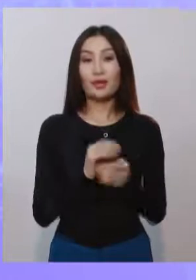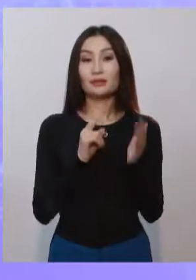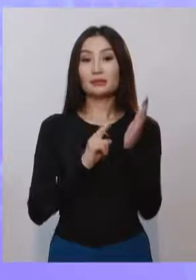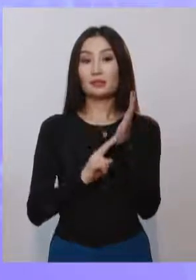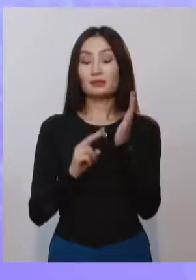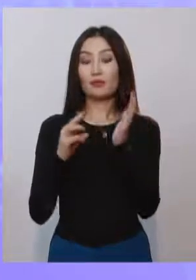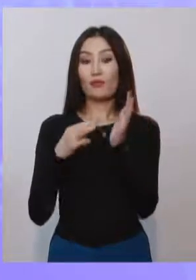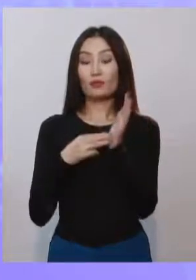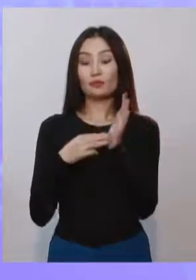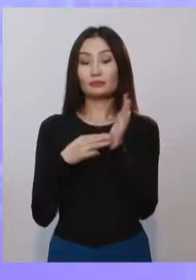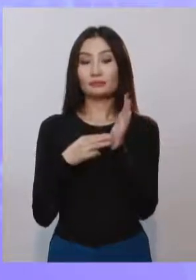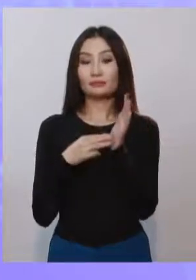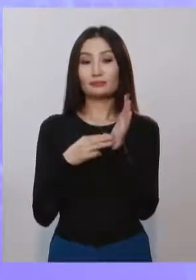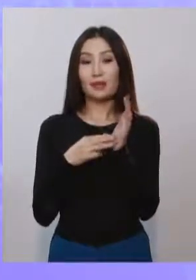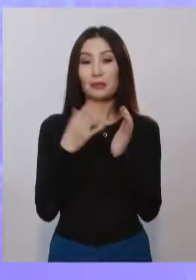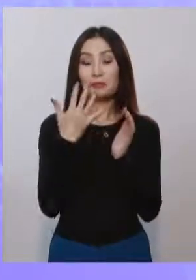7850